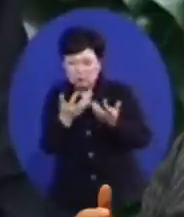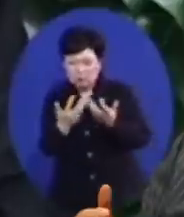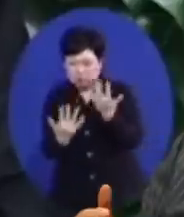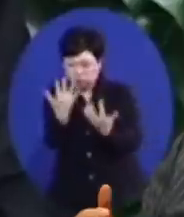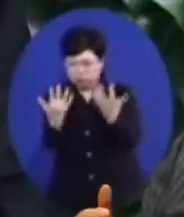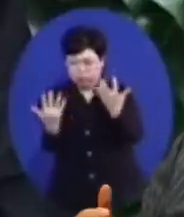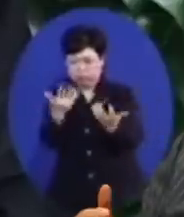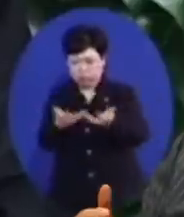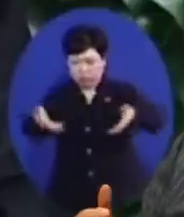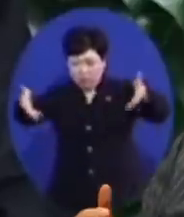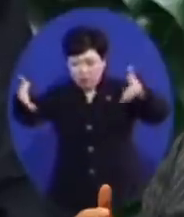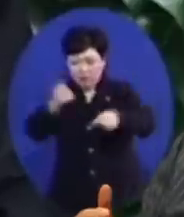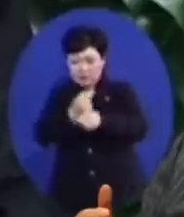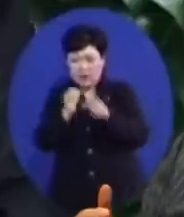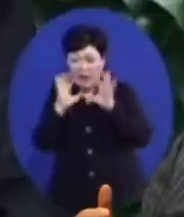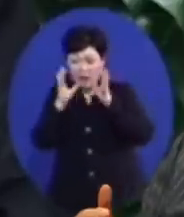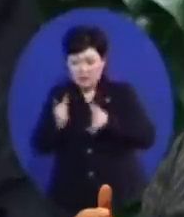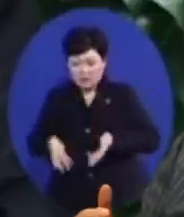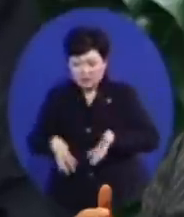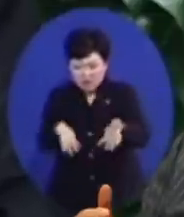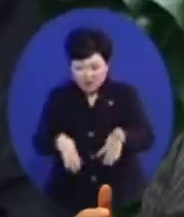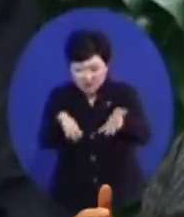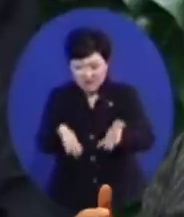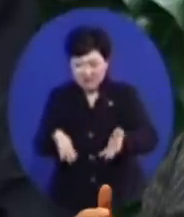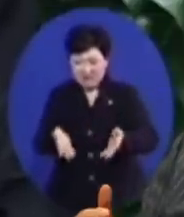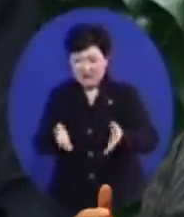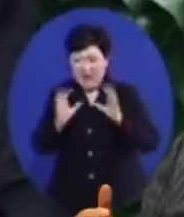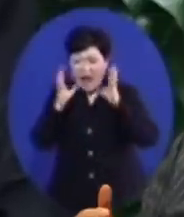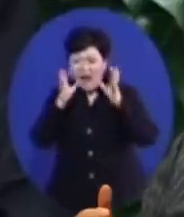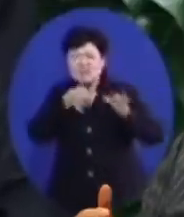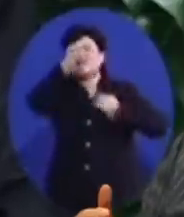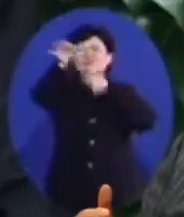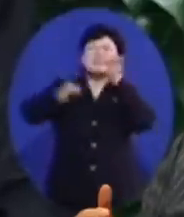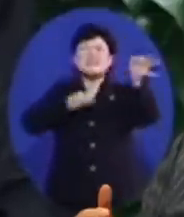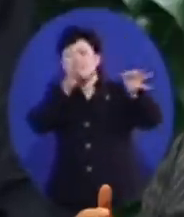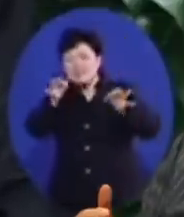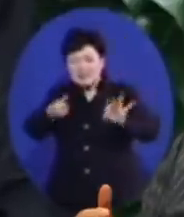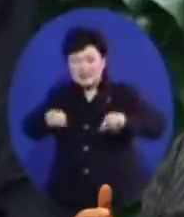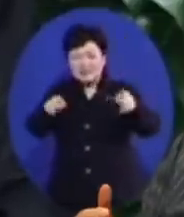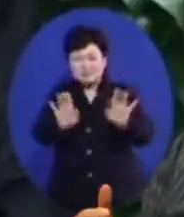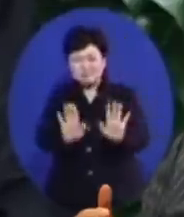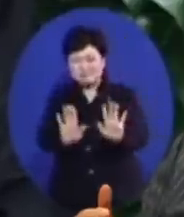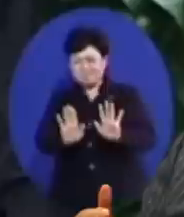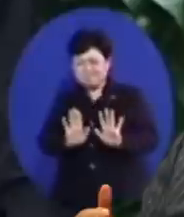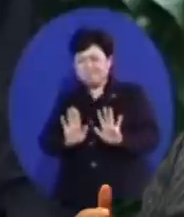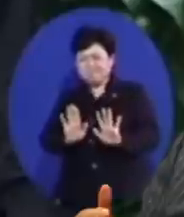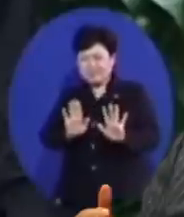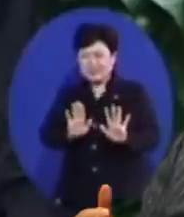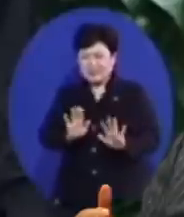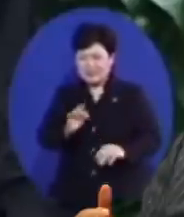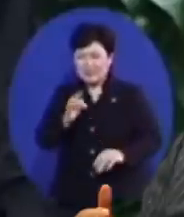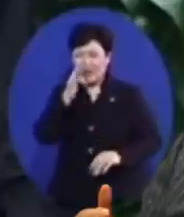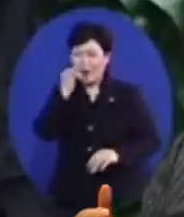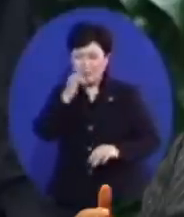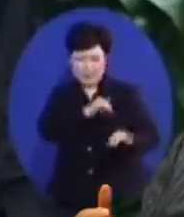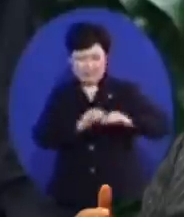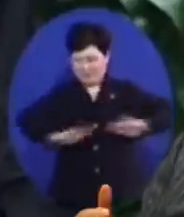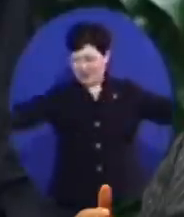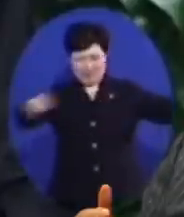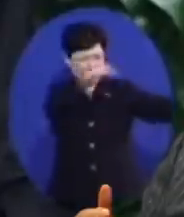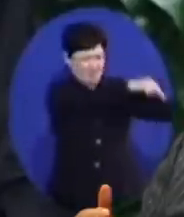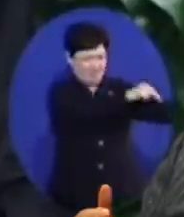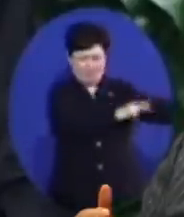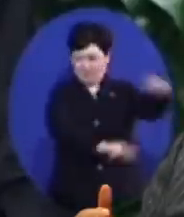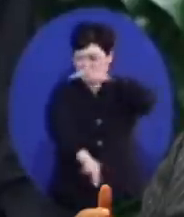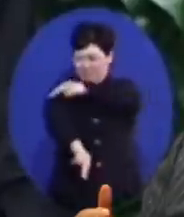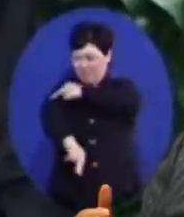만들어서 둥지에 새끼들을 밀어 넣으니까 전부 새끼들이 고함을 치고 안 들어가려고 그러고 음미 날개 위에 올라